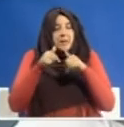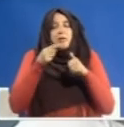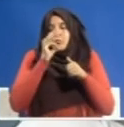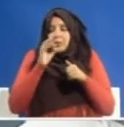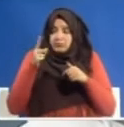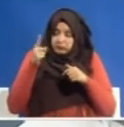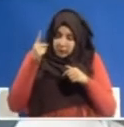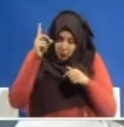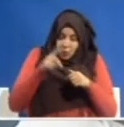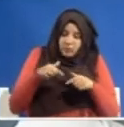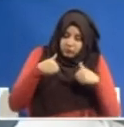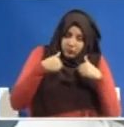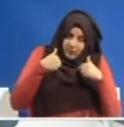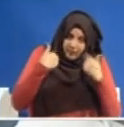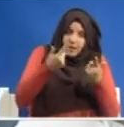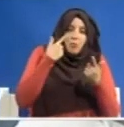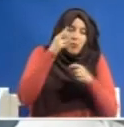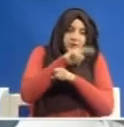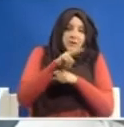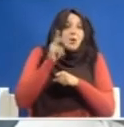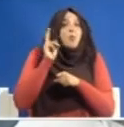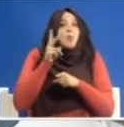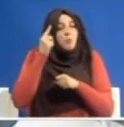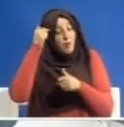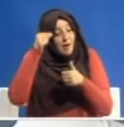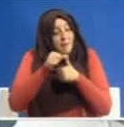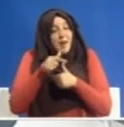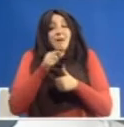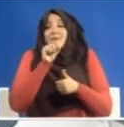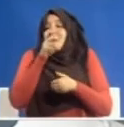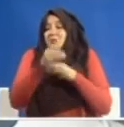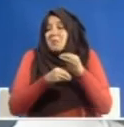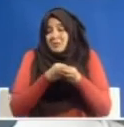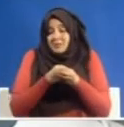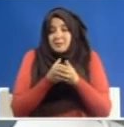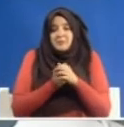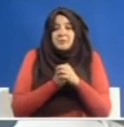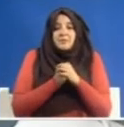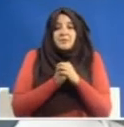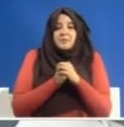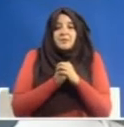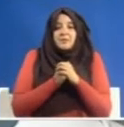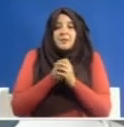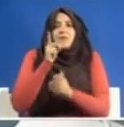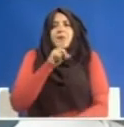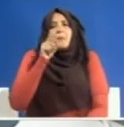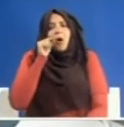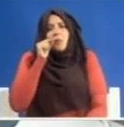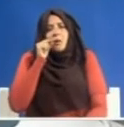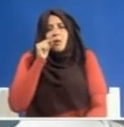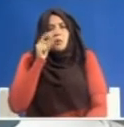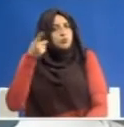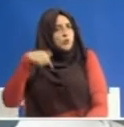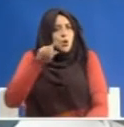فزوروها، المقصد هو فإنها تذكركم الآخرة. إذن الذكر والأنثى، الرجل والمرأة،